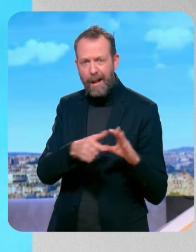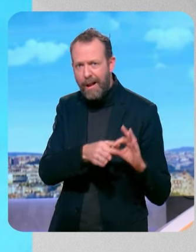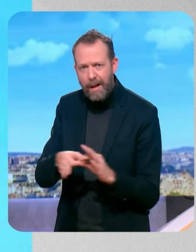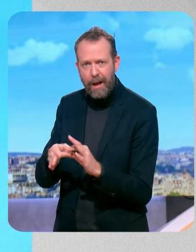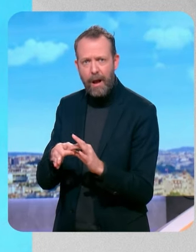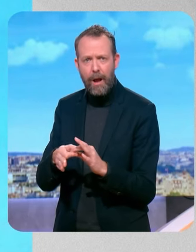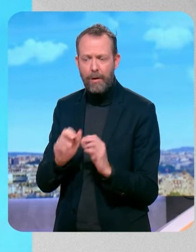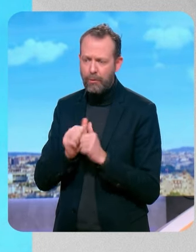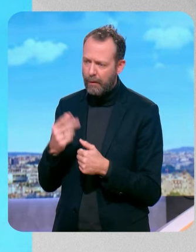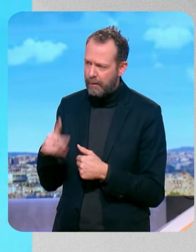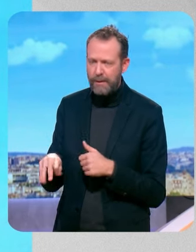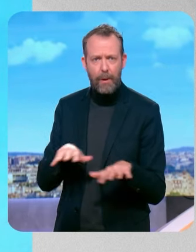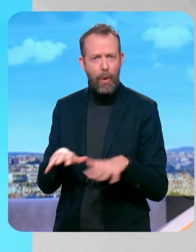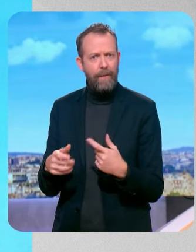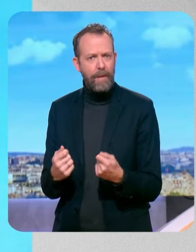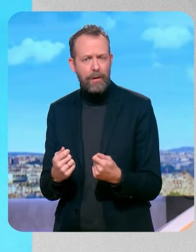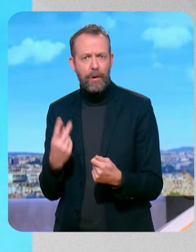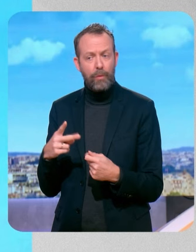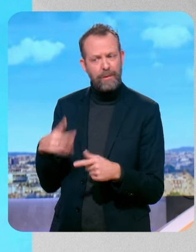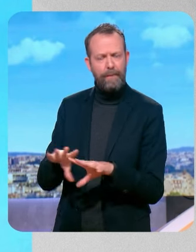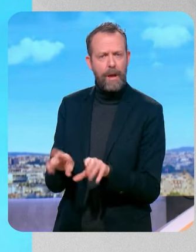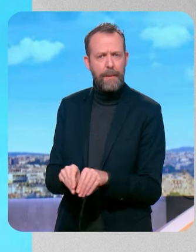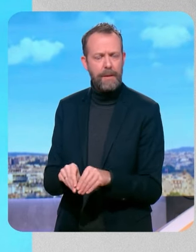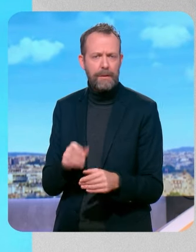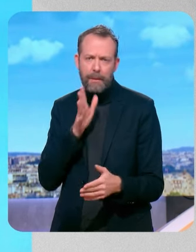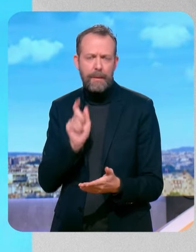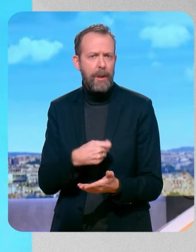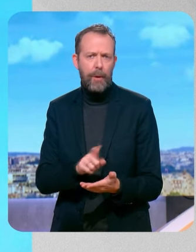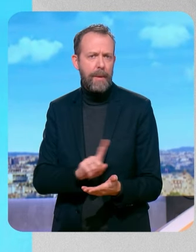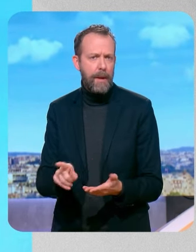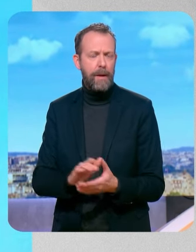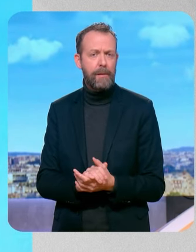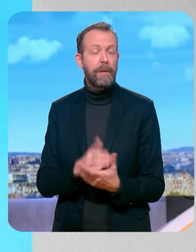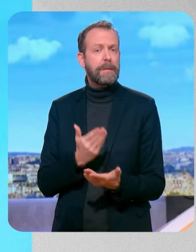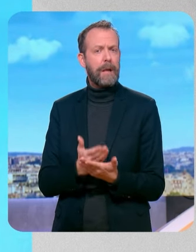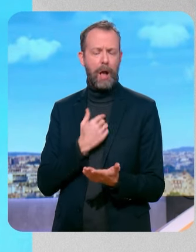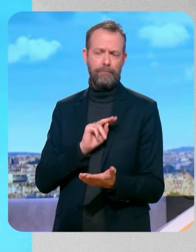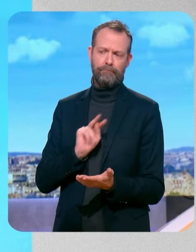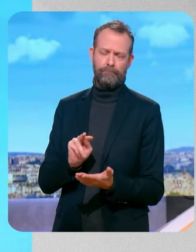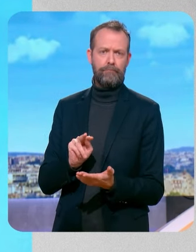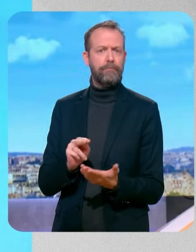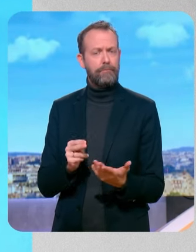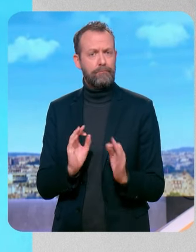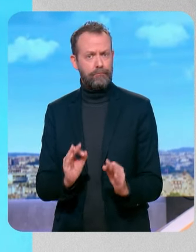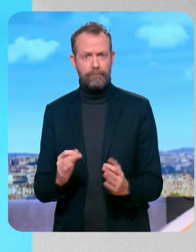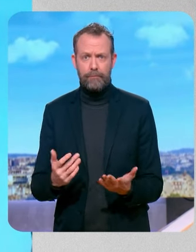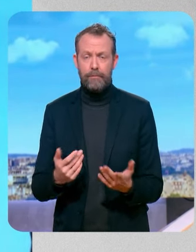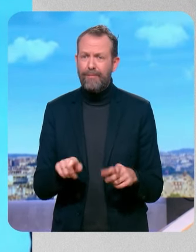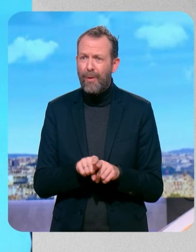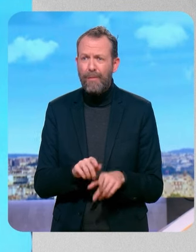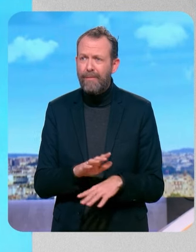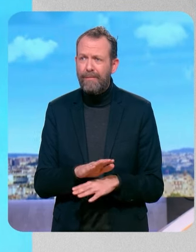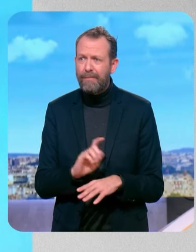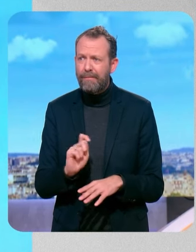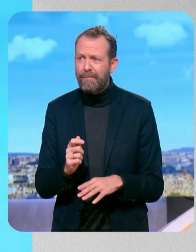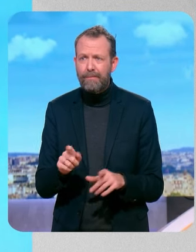moyens de l'étudiant ou de la famille. Et donc, de ce point de vue-là, cette affaire a été réglée, comme à peu près